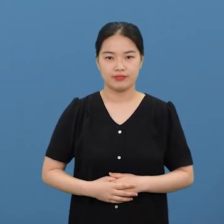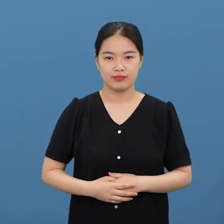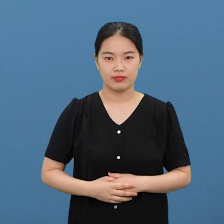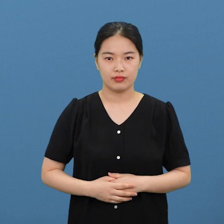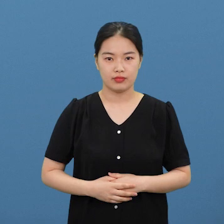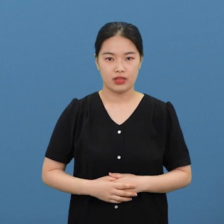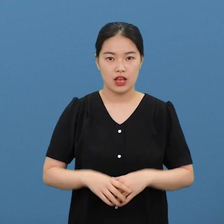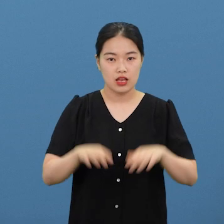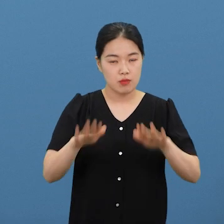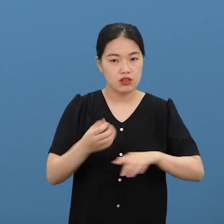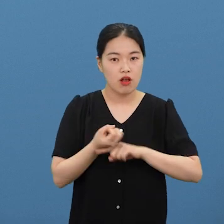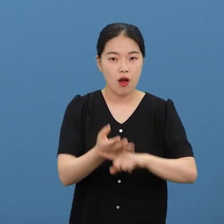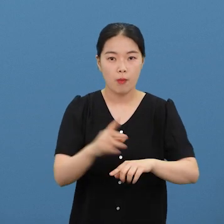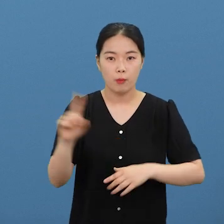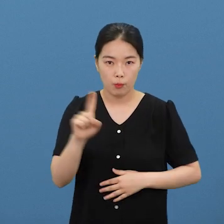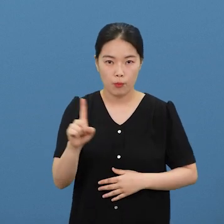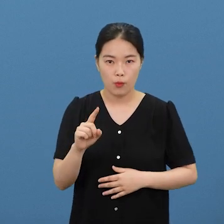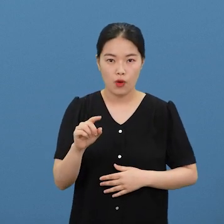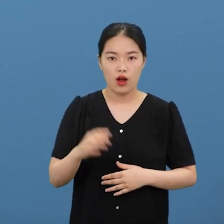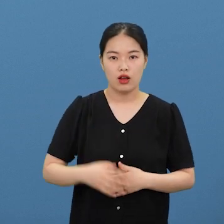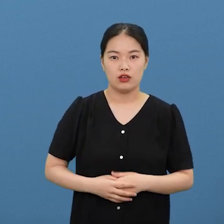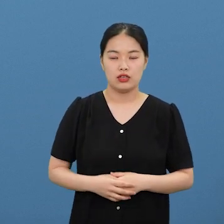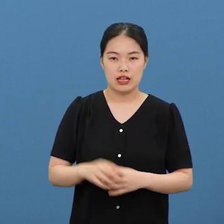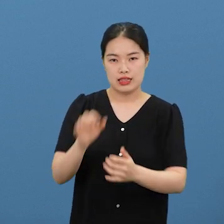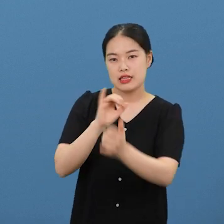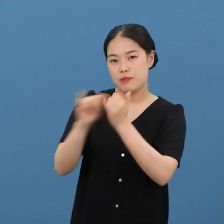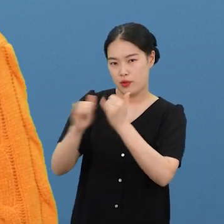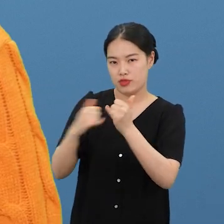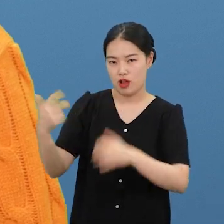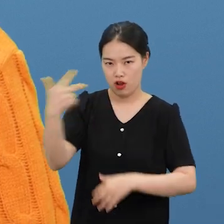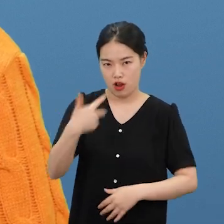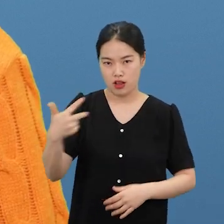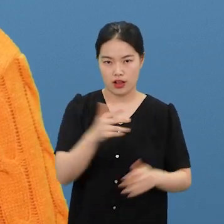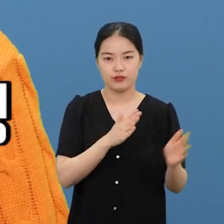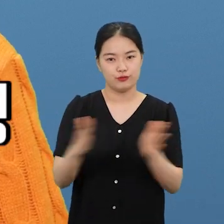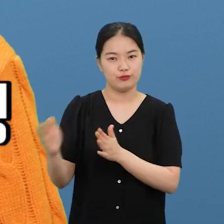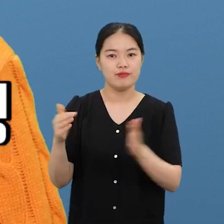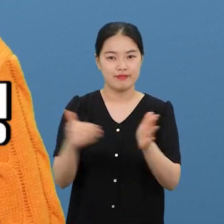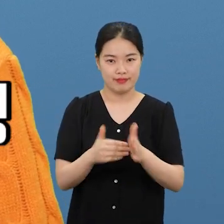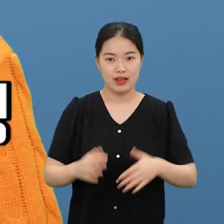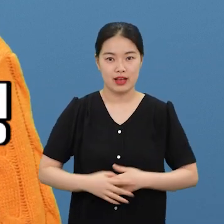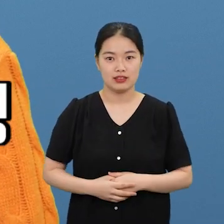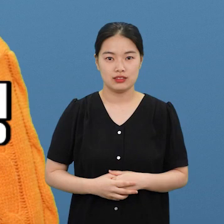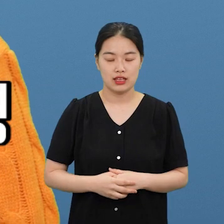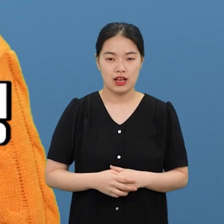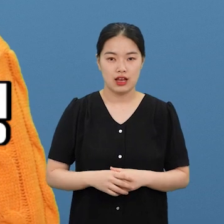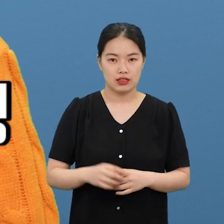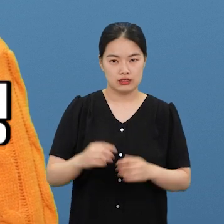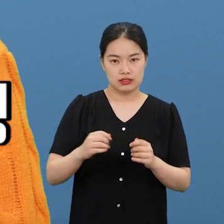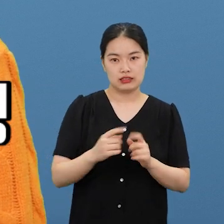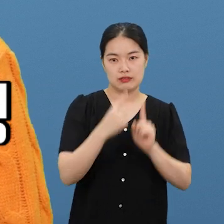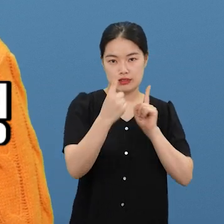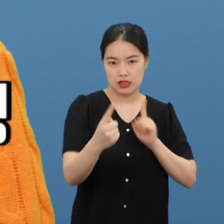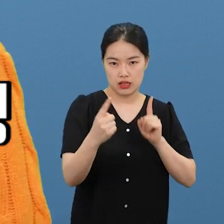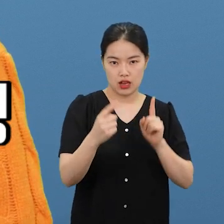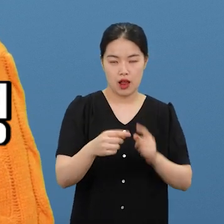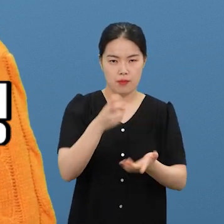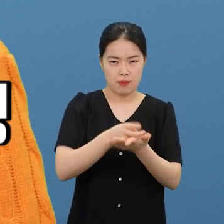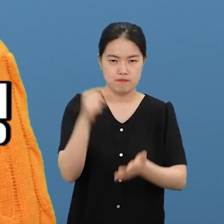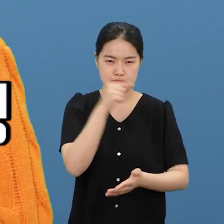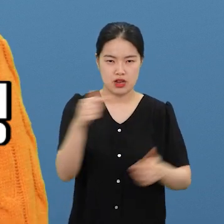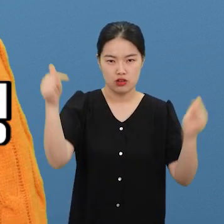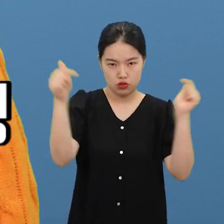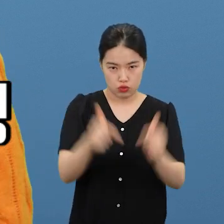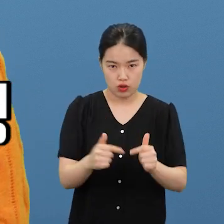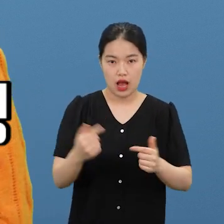네, 이번 소식은 브이로그 리포터가 보내온 소식입니다. 사회적 거리두기 해제 이후 학교 운영이